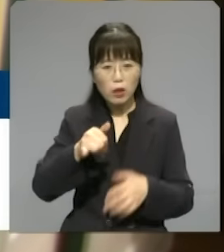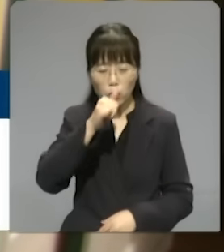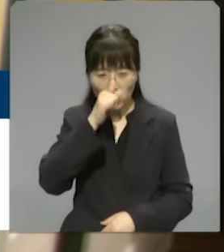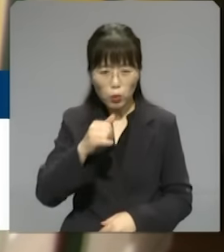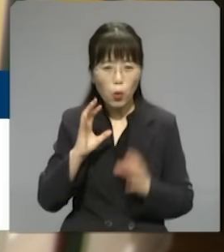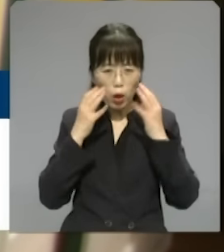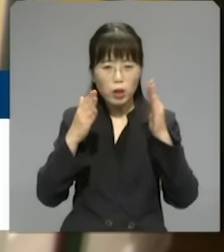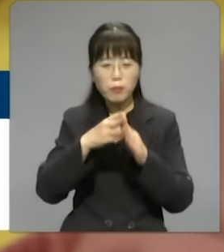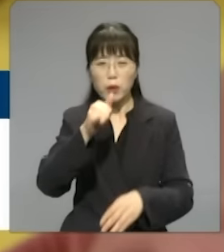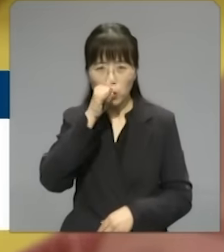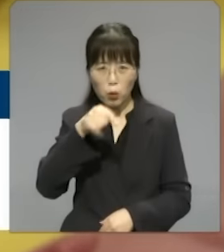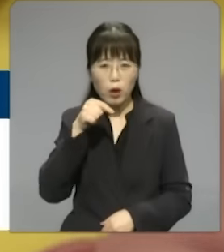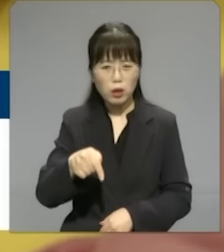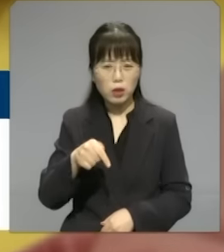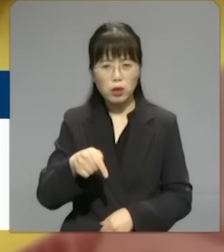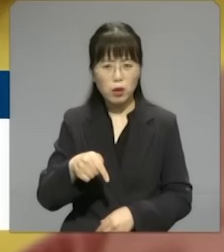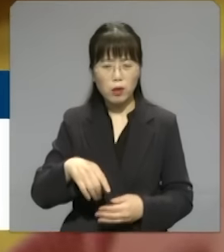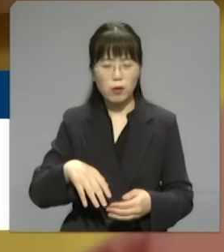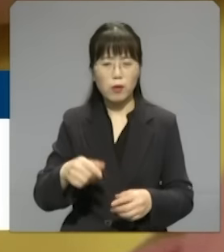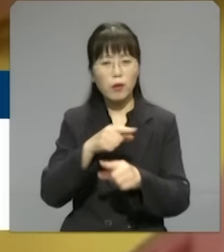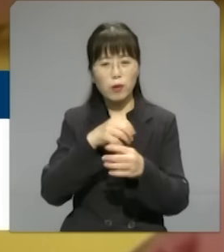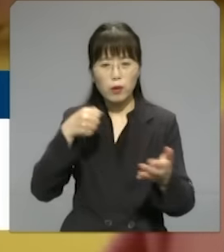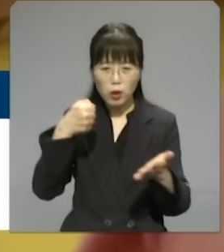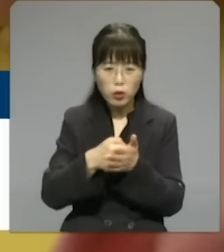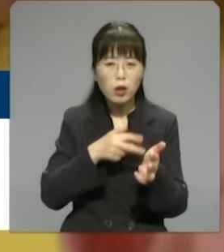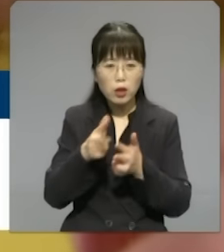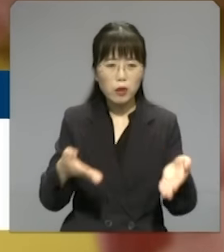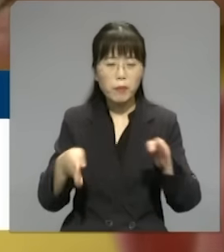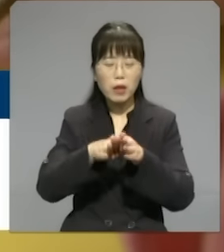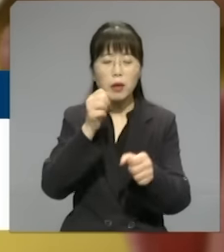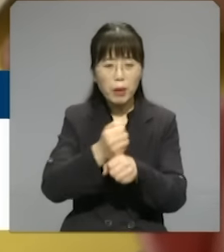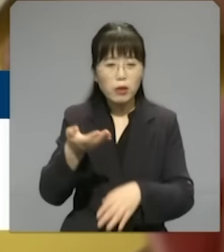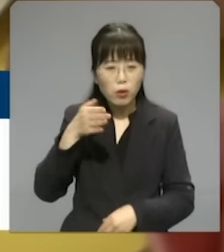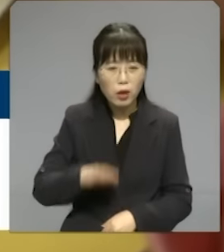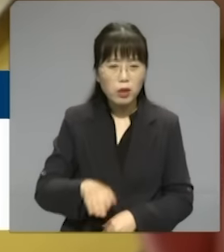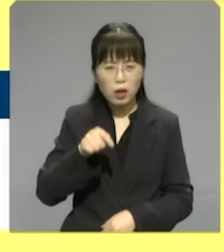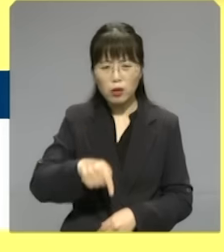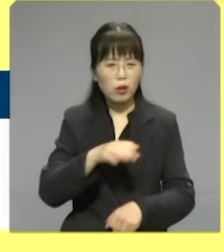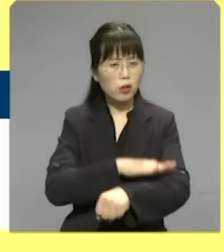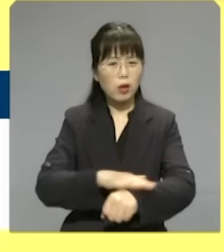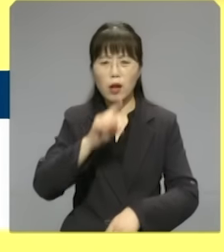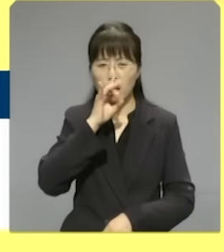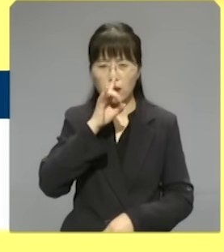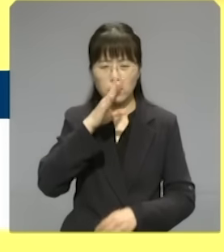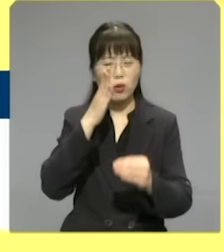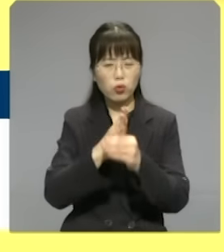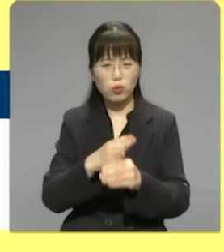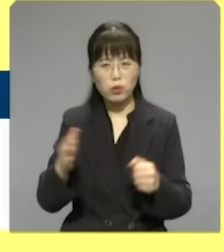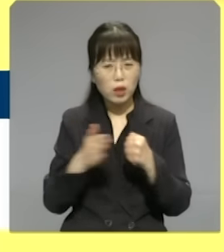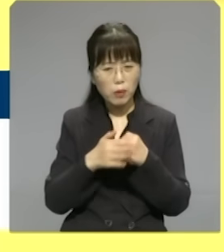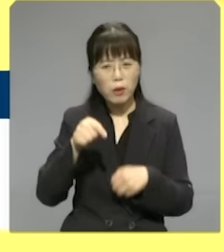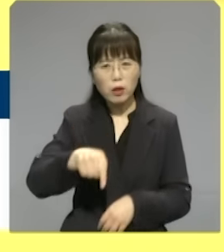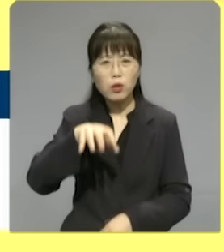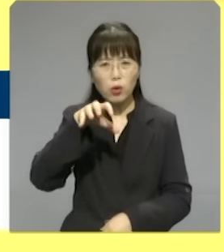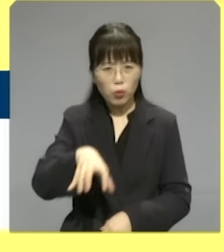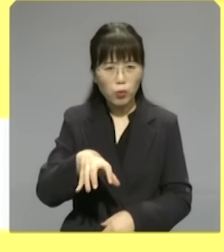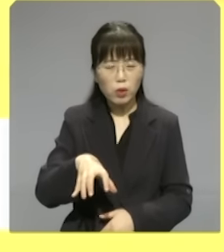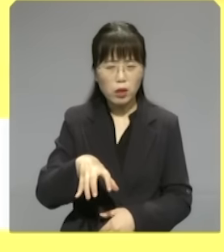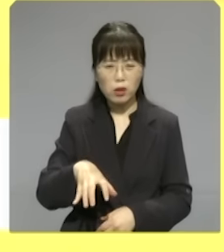뭐 어린이집도 있고 이런 그 모듈화된 산업단지를 만들어야 되는데 그런 게 제대로 안돼 있어요. 그러니까 그런